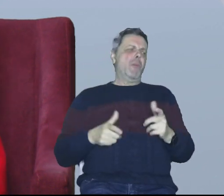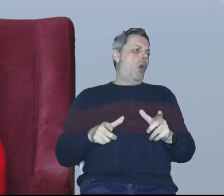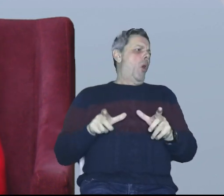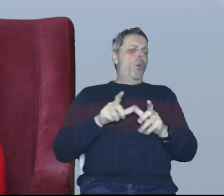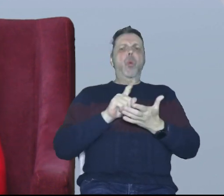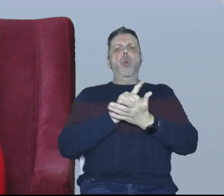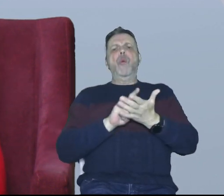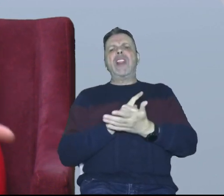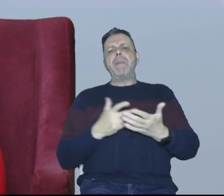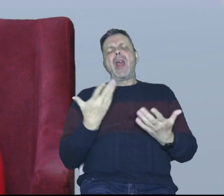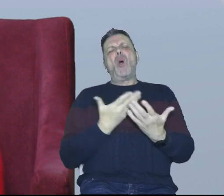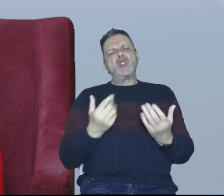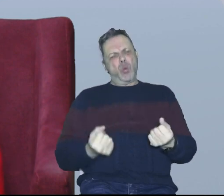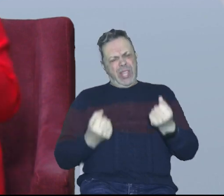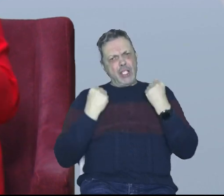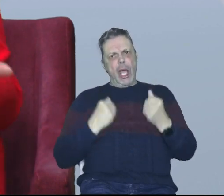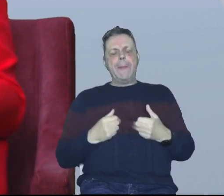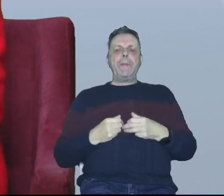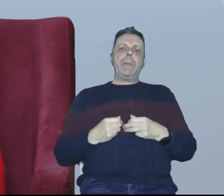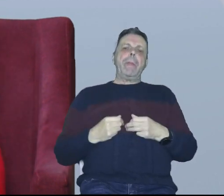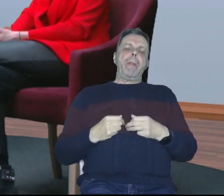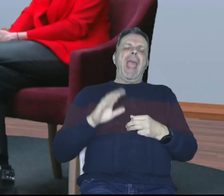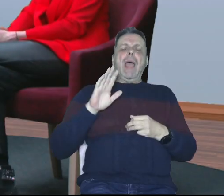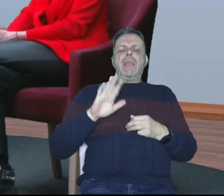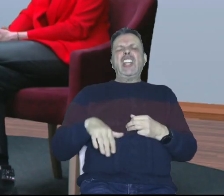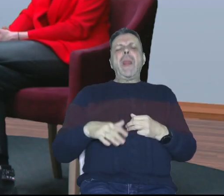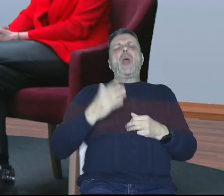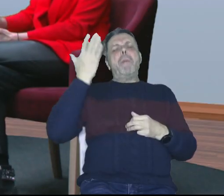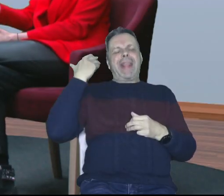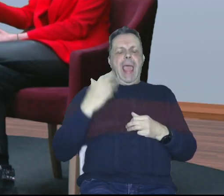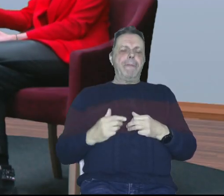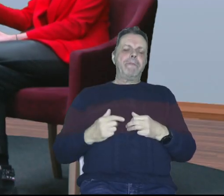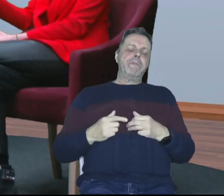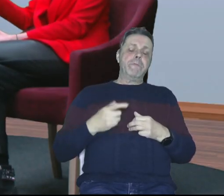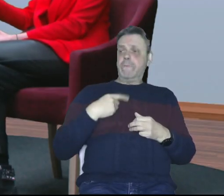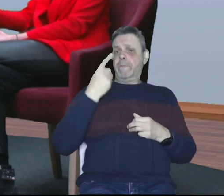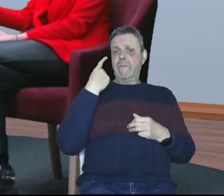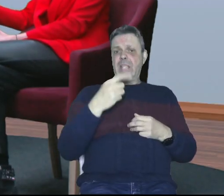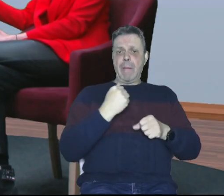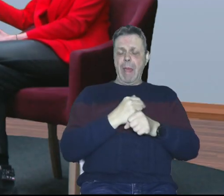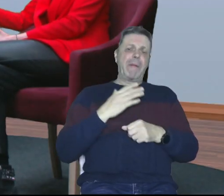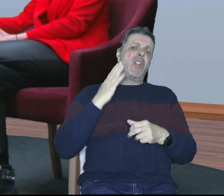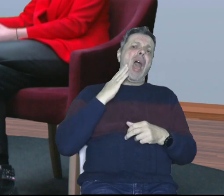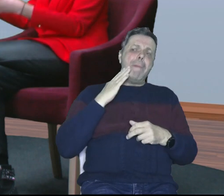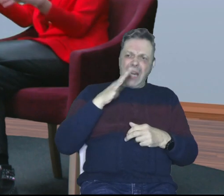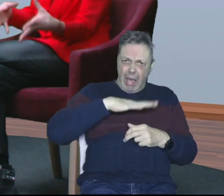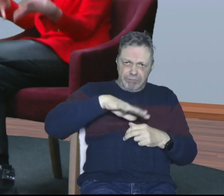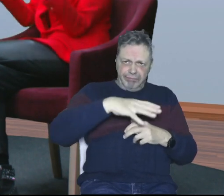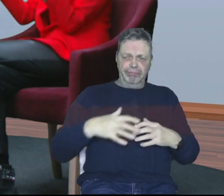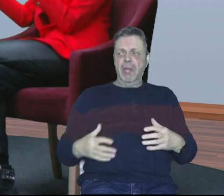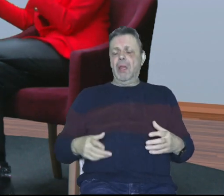znamo da živimo u vremenima koja su malo teža nego što je to nekako prije bilo. Vi ste sami se napravili u